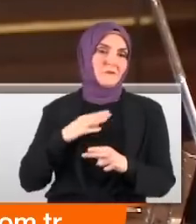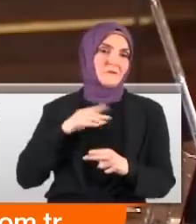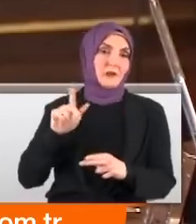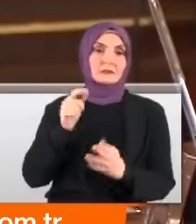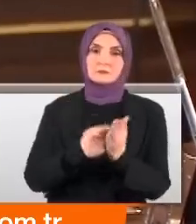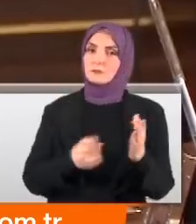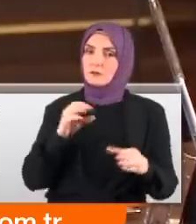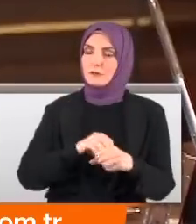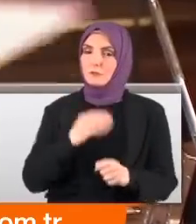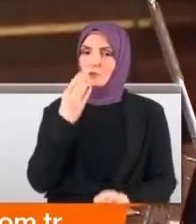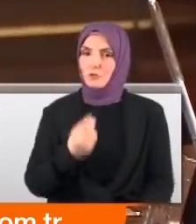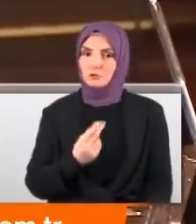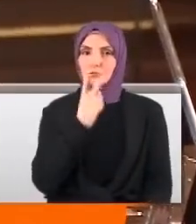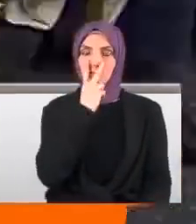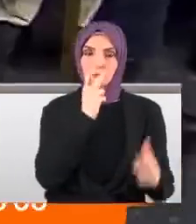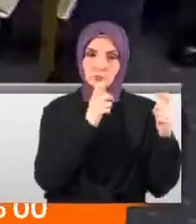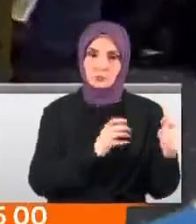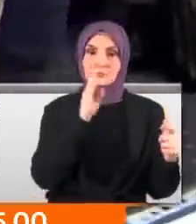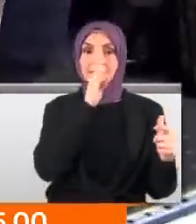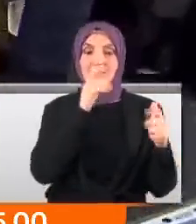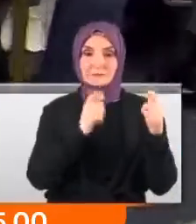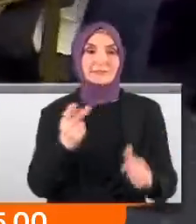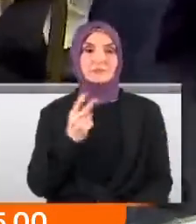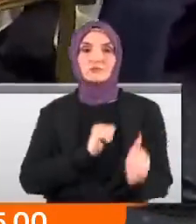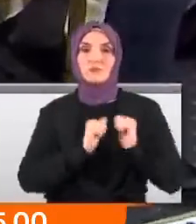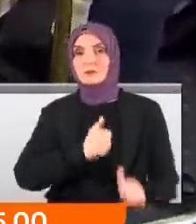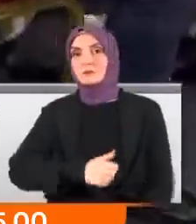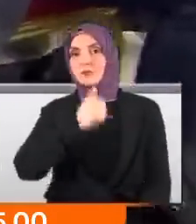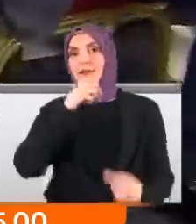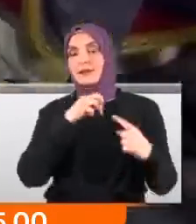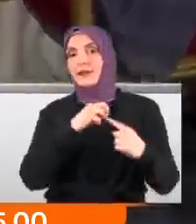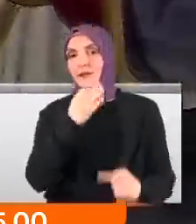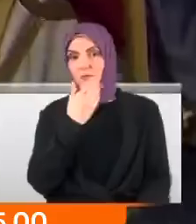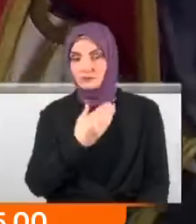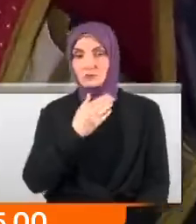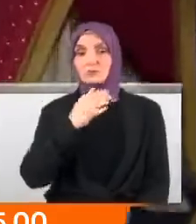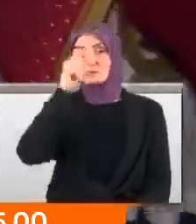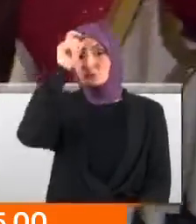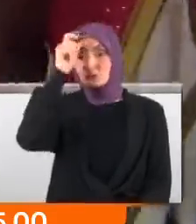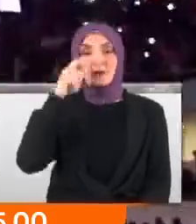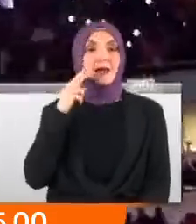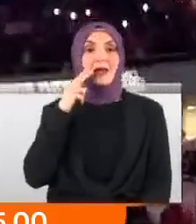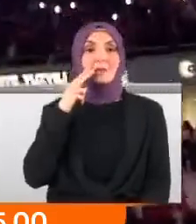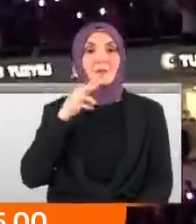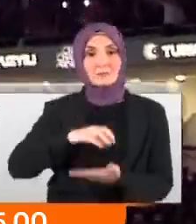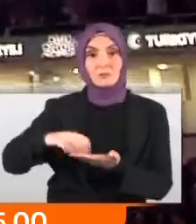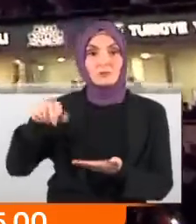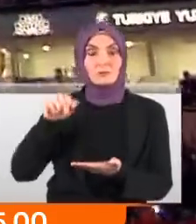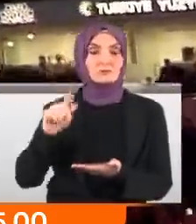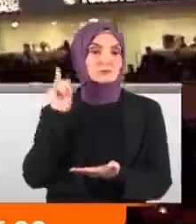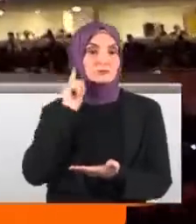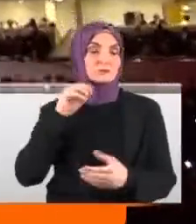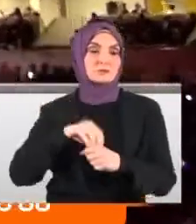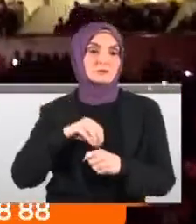ve Kocaeli'de iki rektör, Türkiye'deki Ermeni cemaatinin önde gelen isimlerinden Doktor Sevan Sıvacı, AK Parti'nin